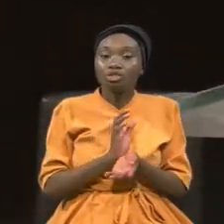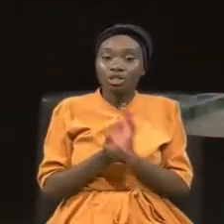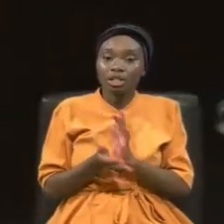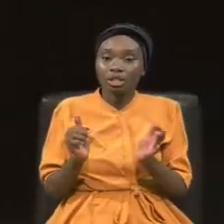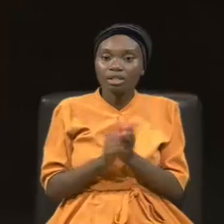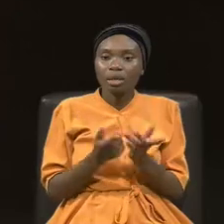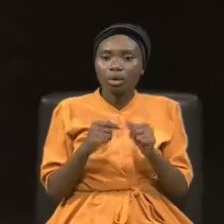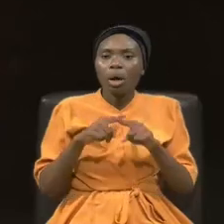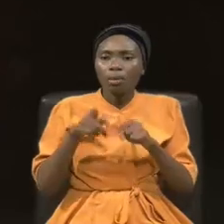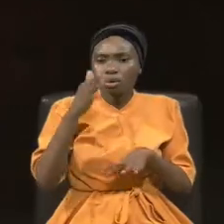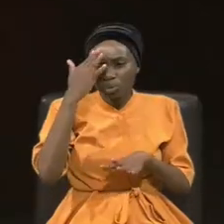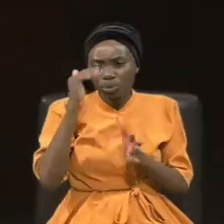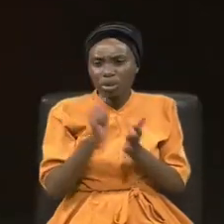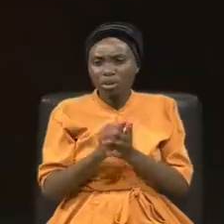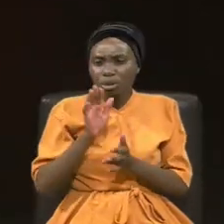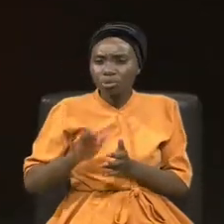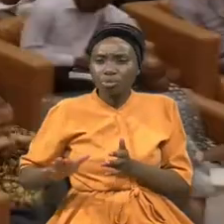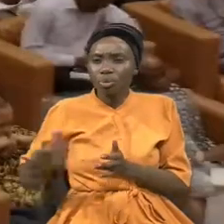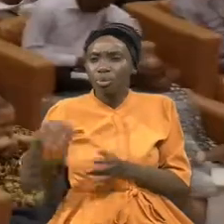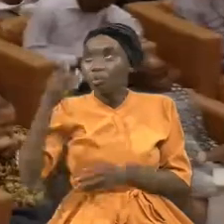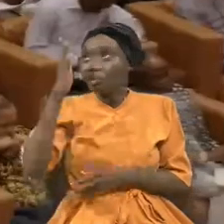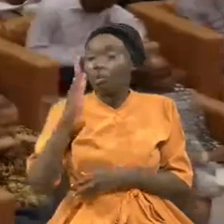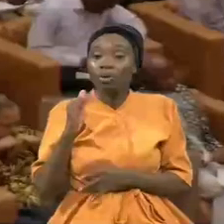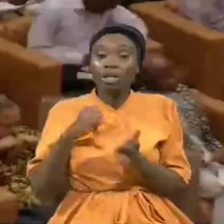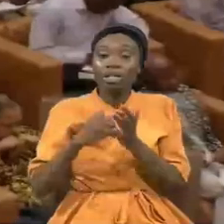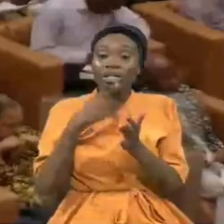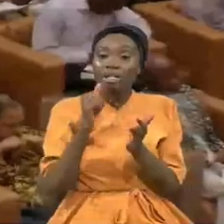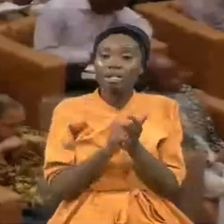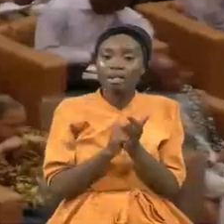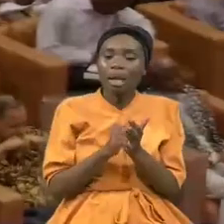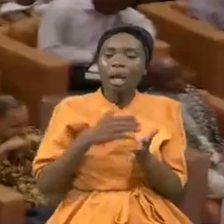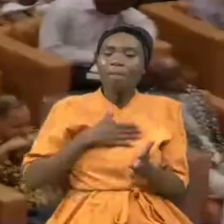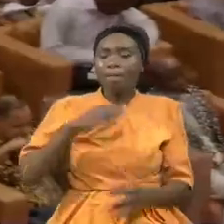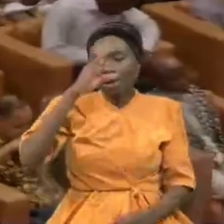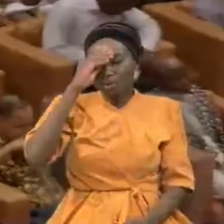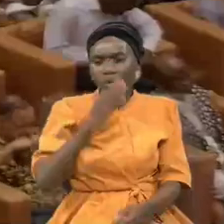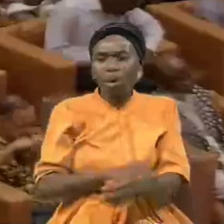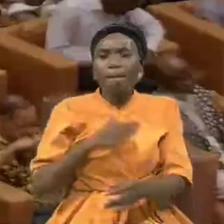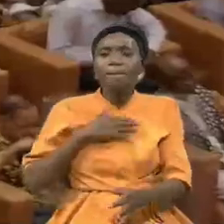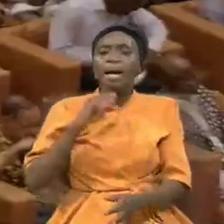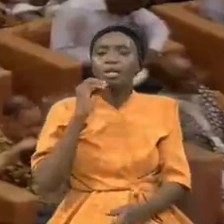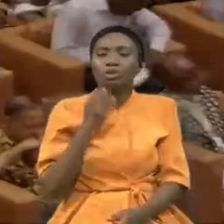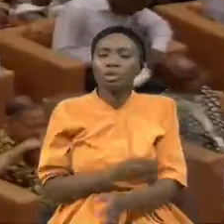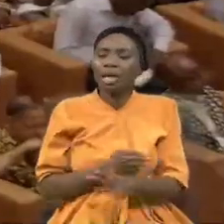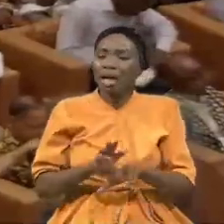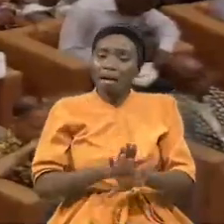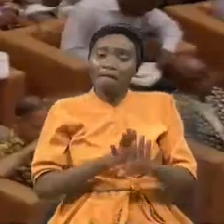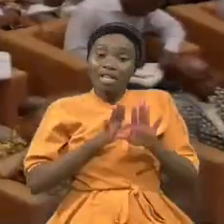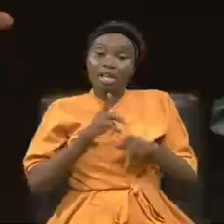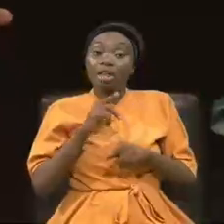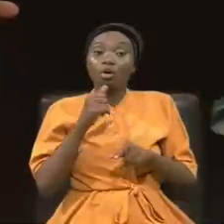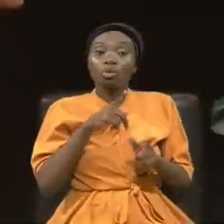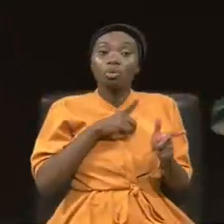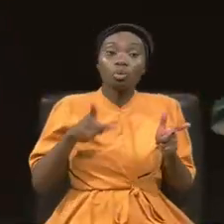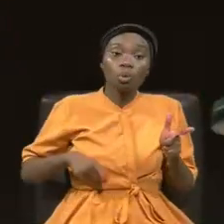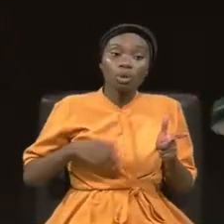des circonstances changeantes. Mais les enfants de Dieu, et il dit, enfants de Dieu, que mon fils, ma fille, il